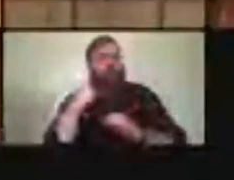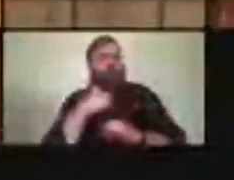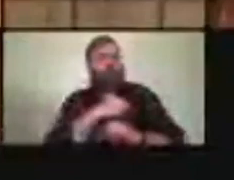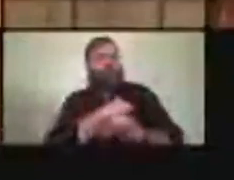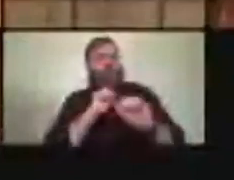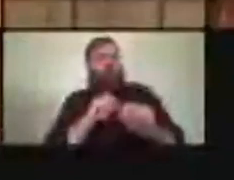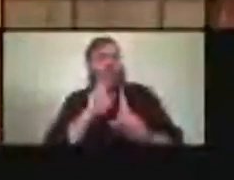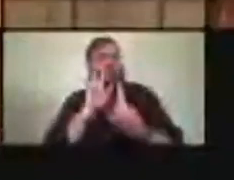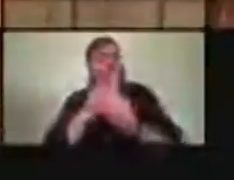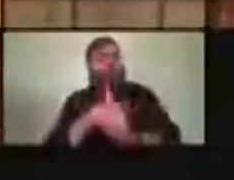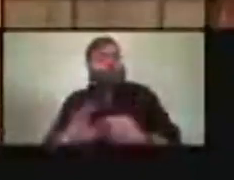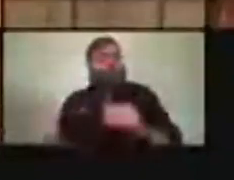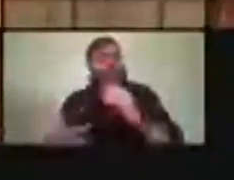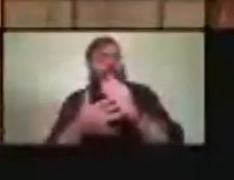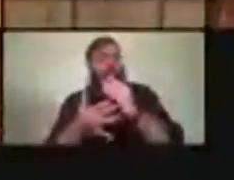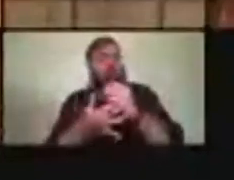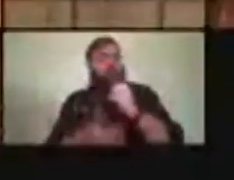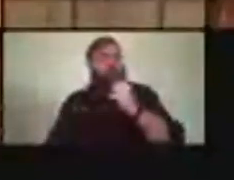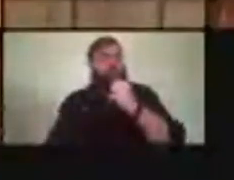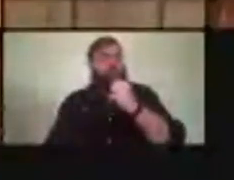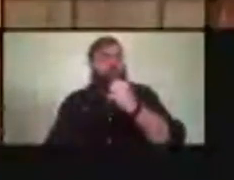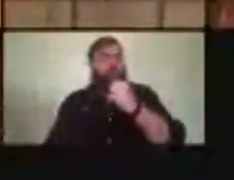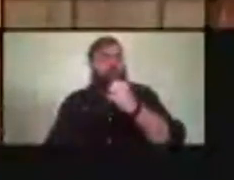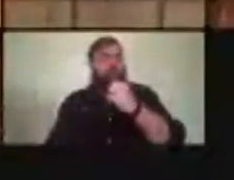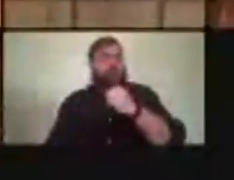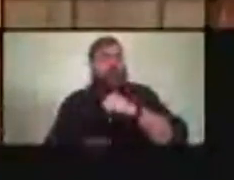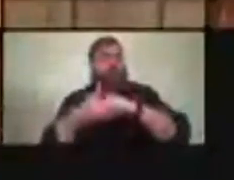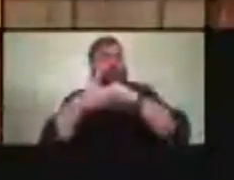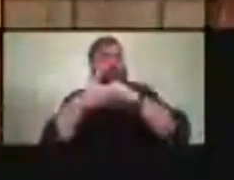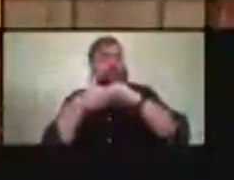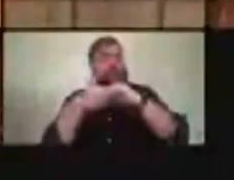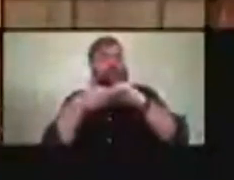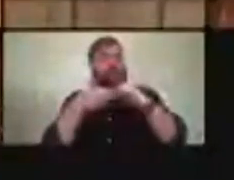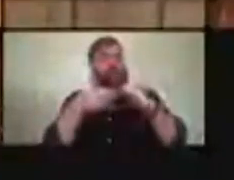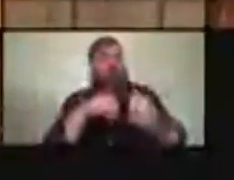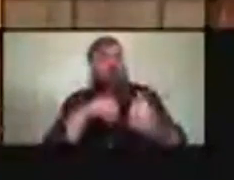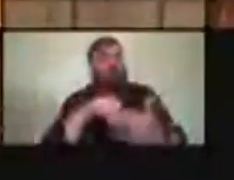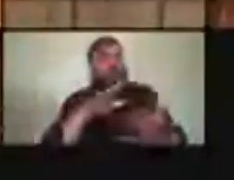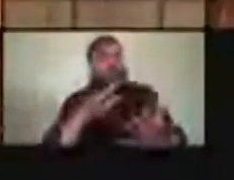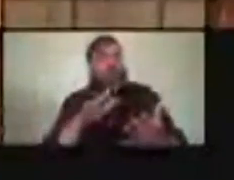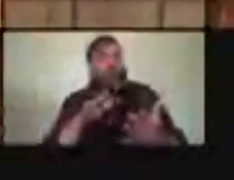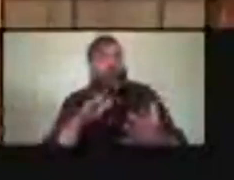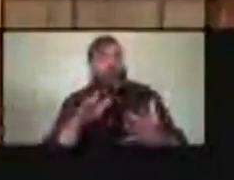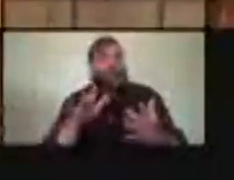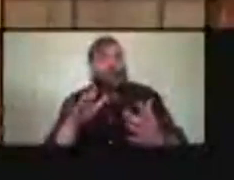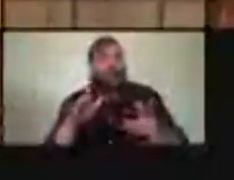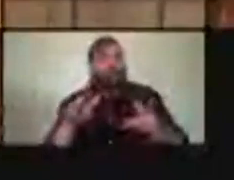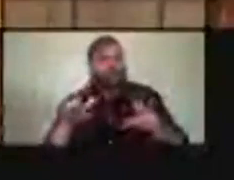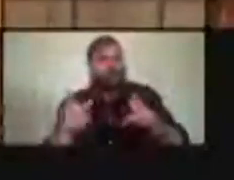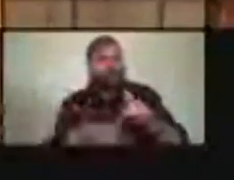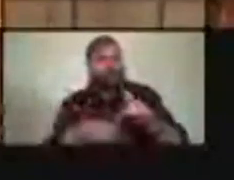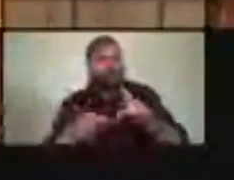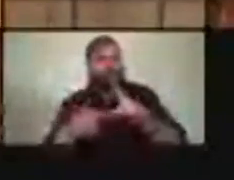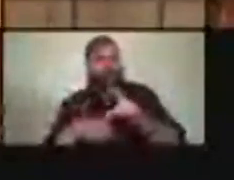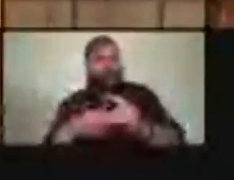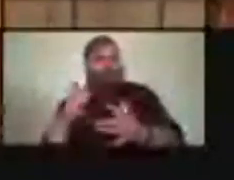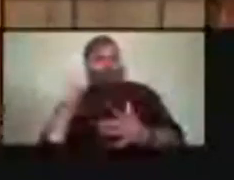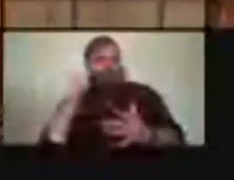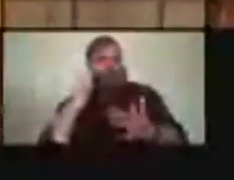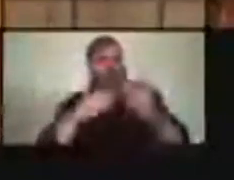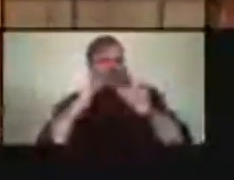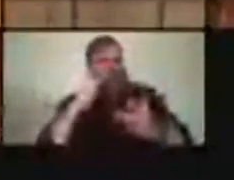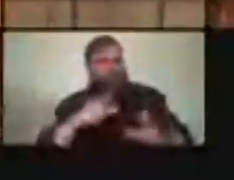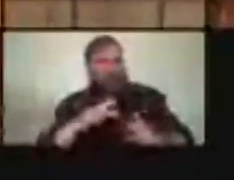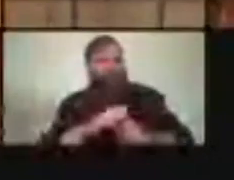kufikiria jinsi ambavyo tunaweza kutumia teknolojia ili kuweza kukumbana na baadhi ya changamoto ambazo tunakumbana nazo.